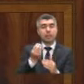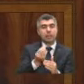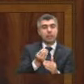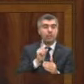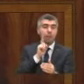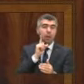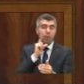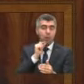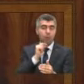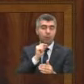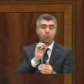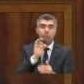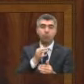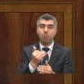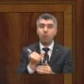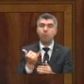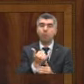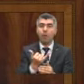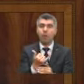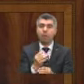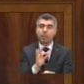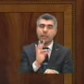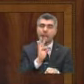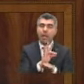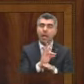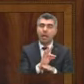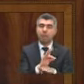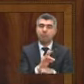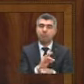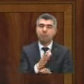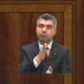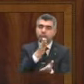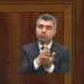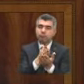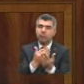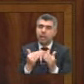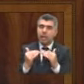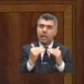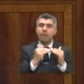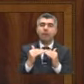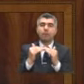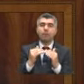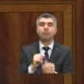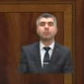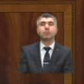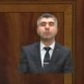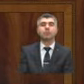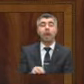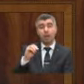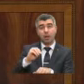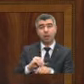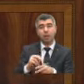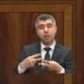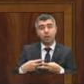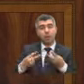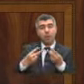والتلاميذ لتمكينهم من تعليم جيد وبفرص متكافئة، ومن شأن التنزيل